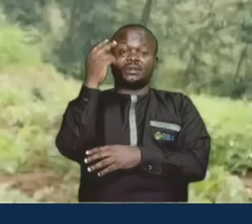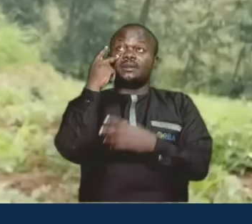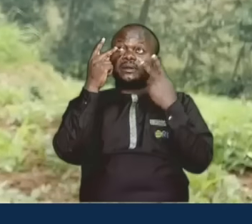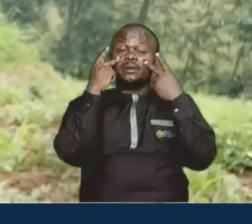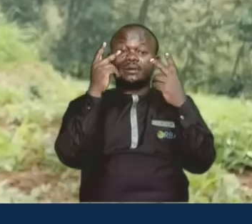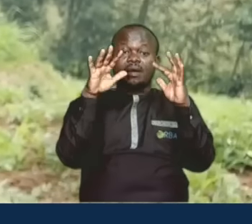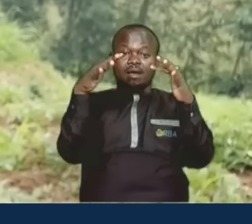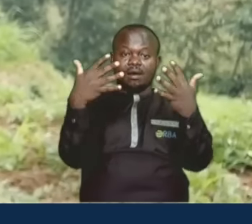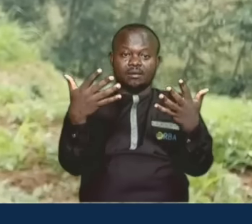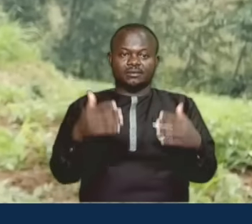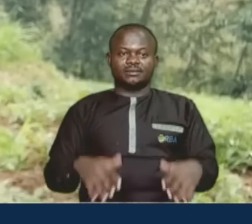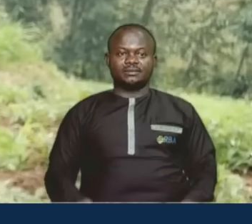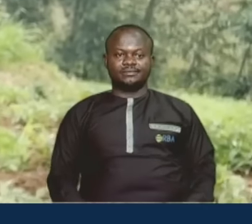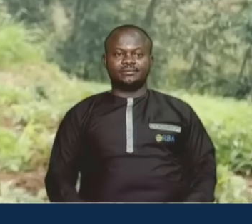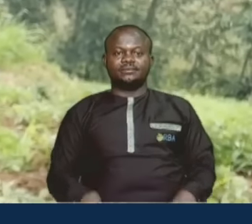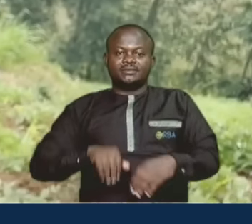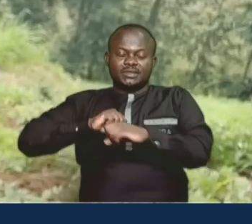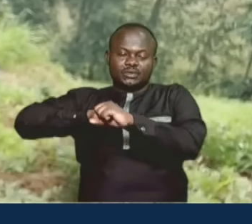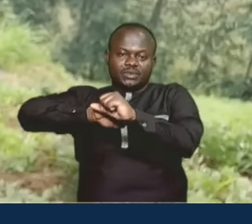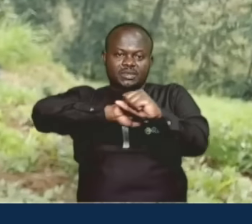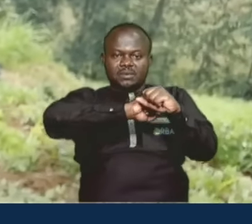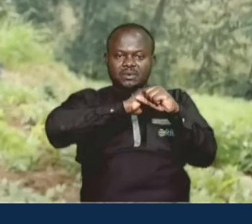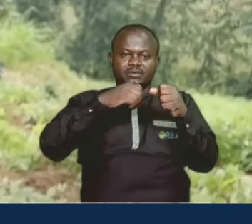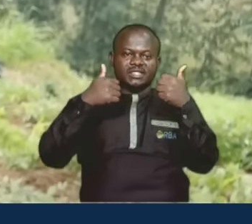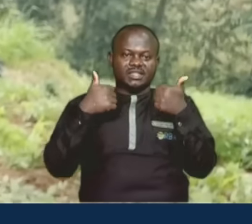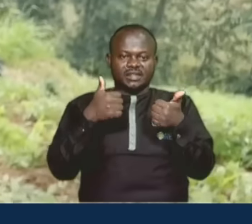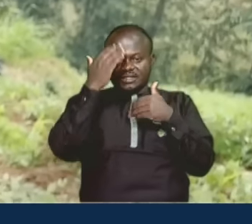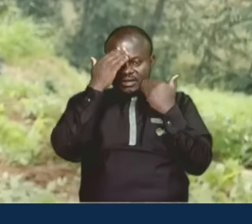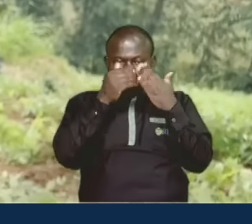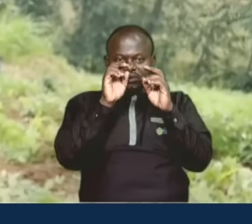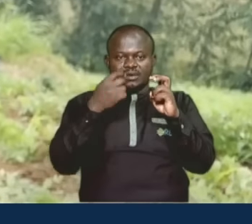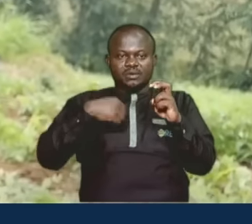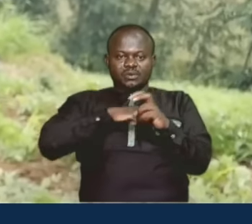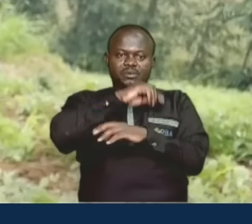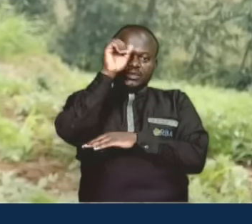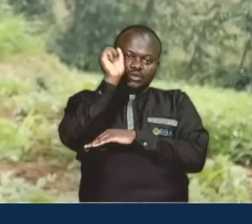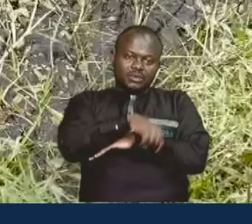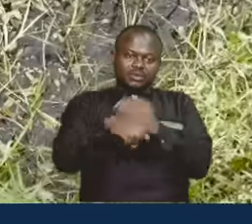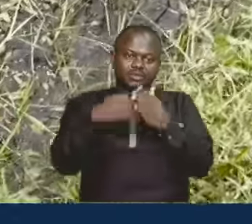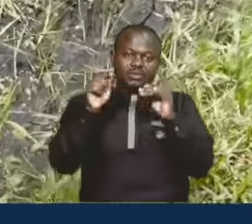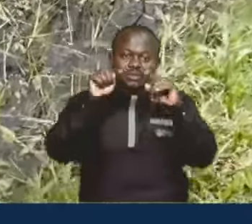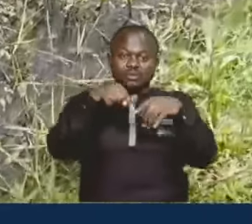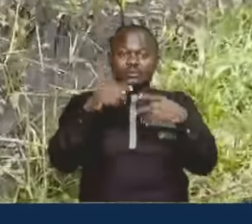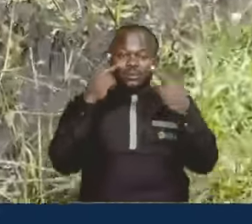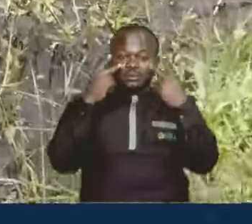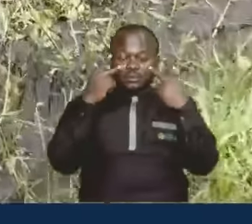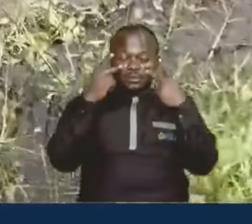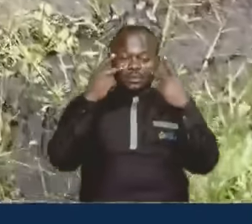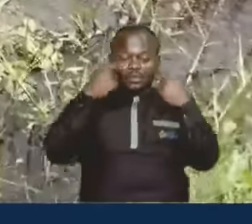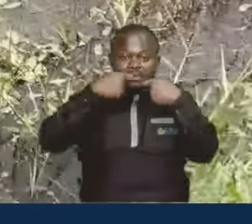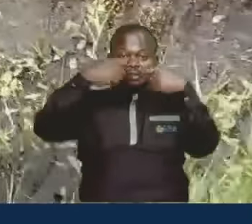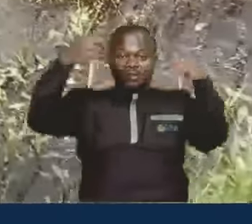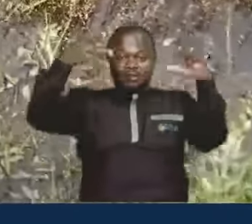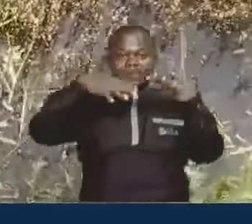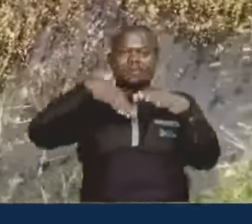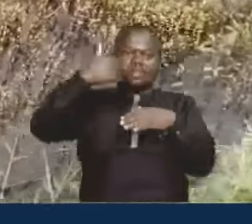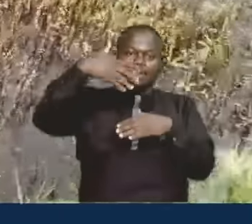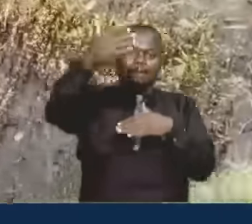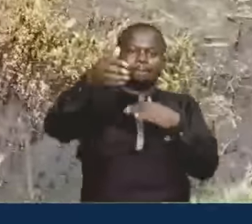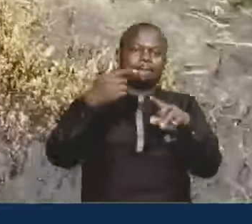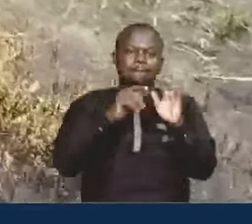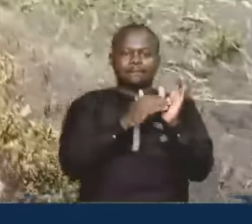kingana. Tukibungabunze neza kugira ngo turusheho kuza tubona umuriro uko bwije n'uko bukeya.